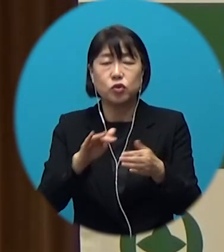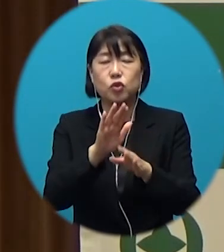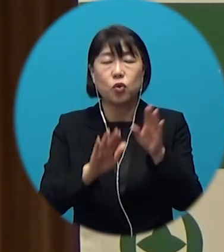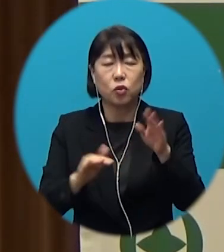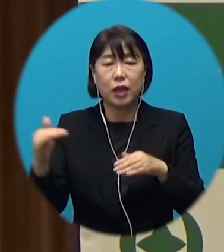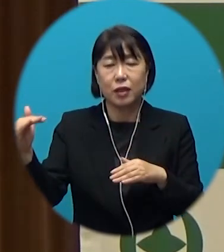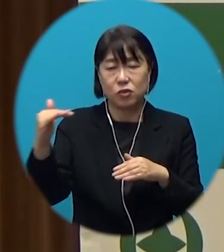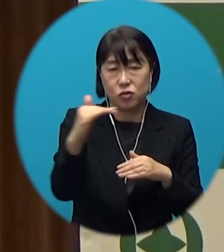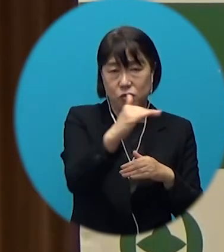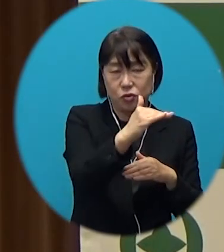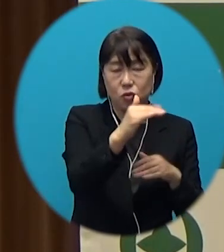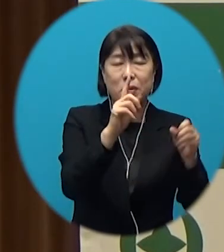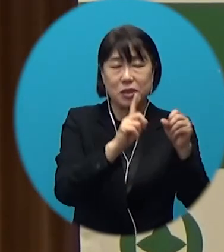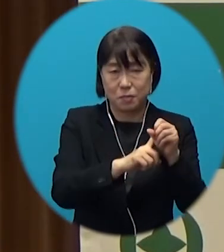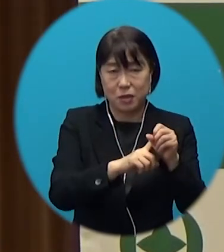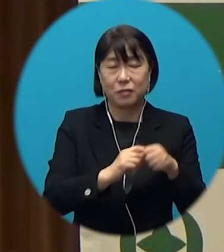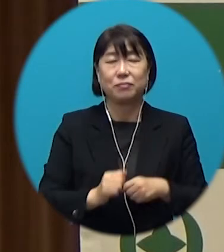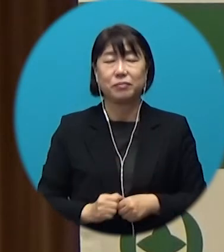いております。